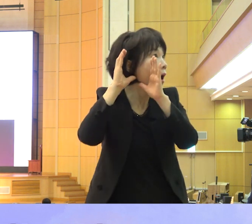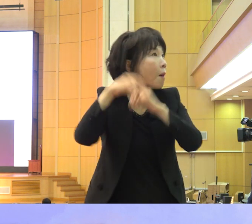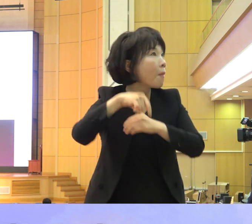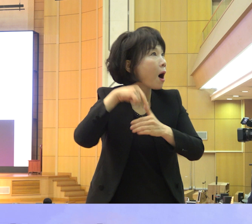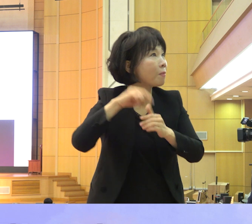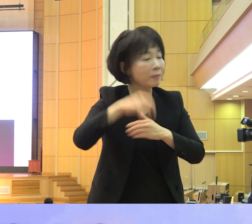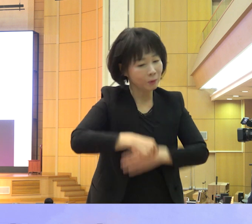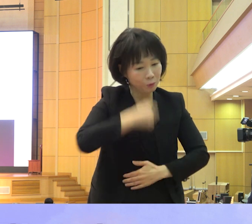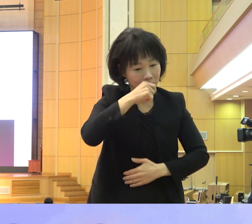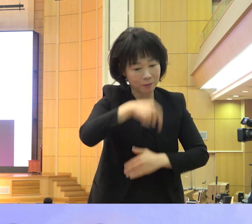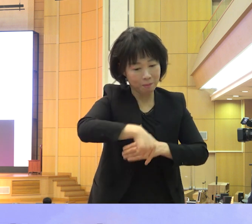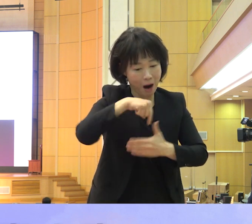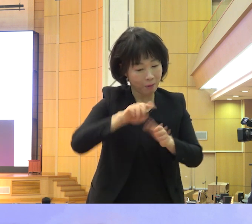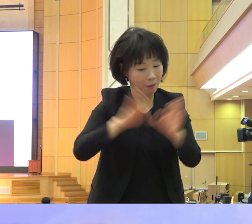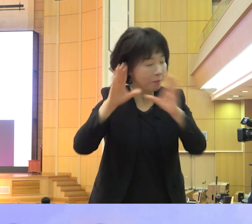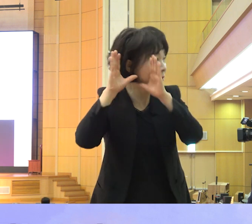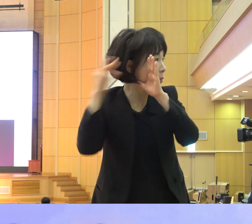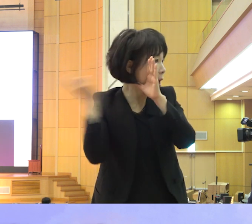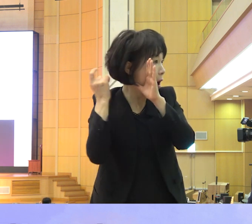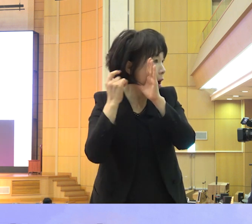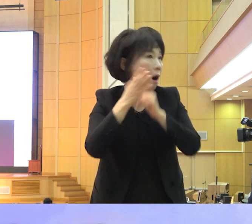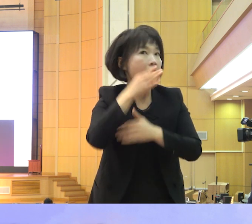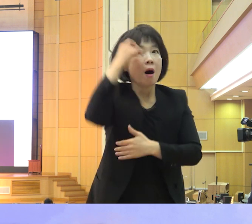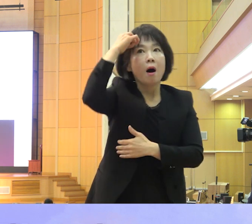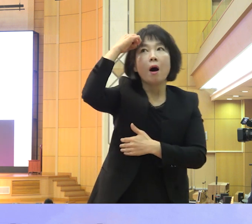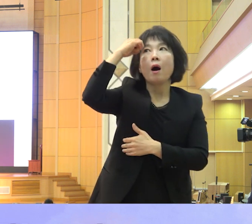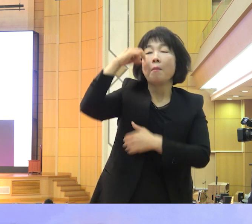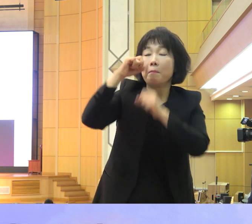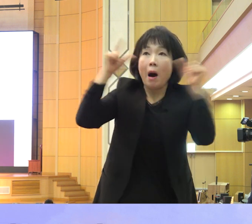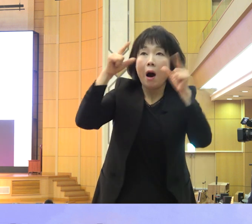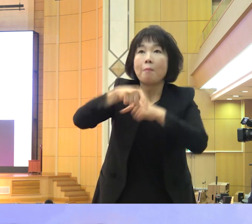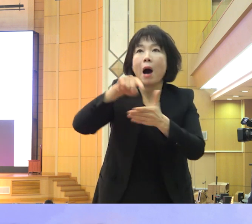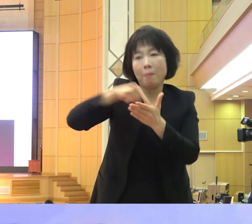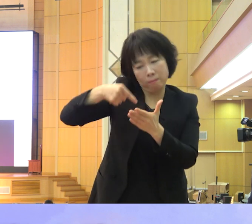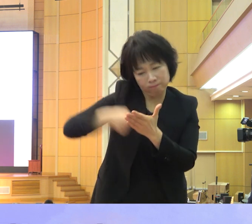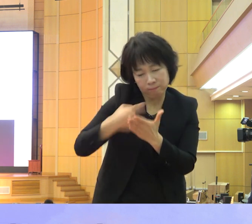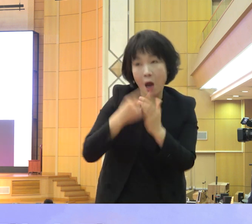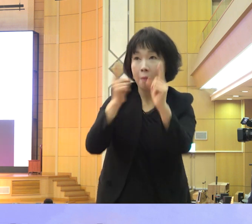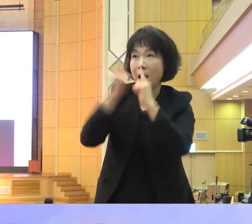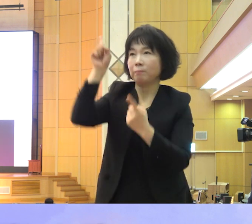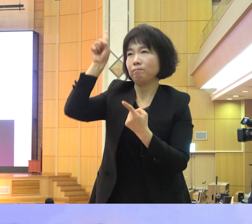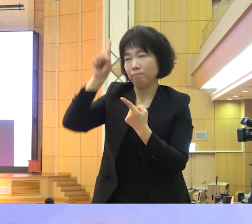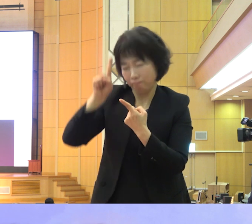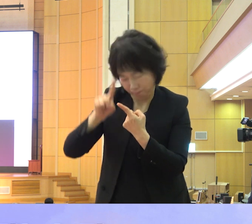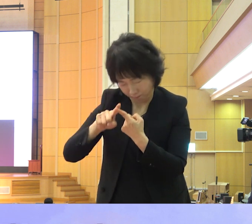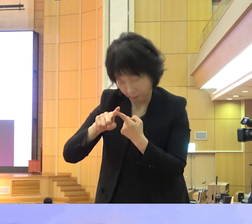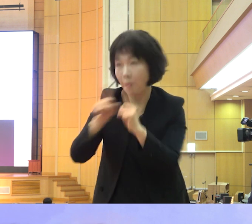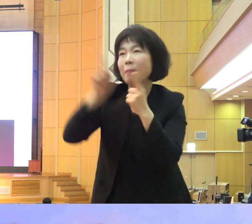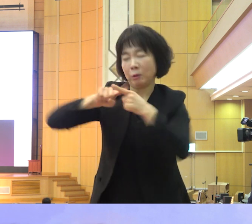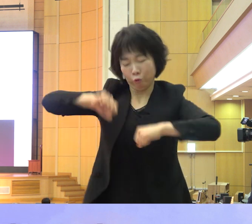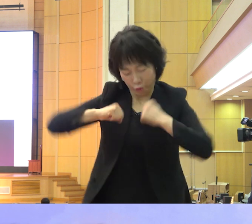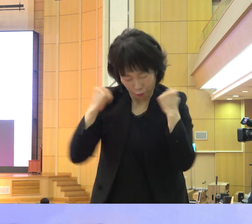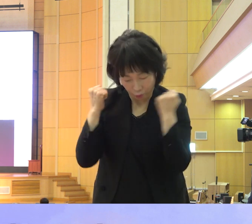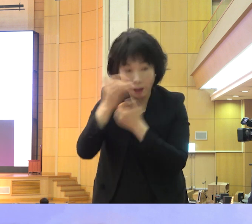좋은 마음으로 말씀을 들었고 깨달아 마음판에 새기며 그 말씀대로 순종하여서 하나님께 인정받고